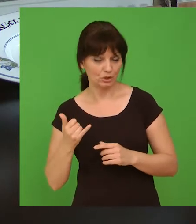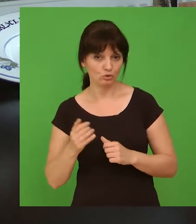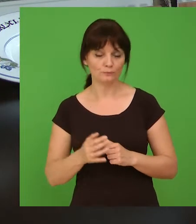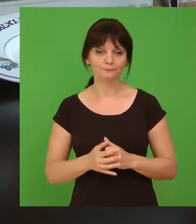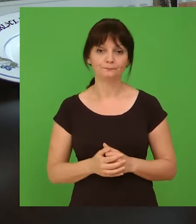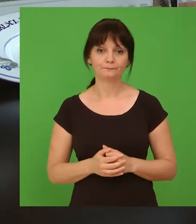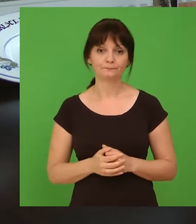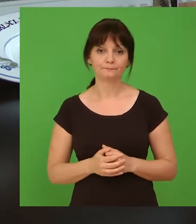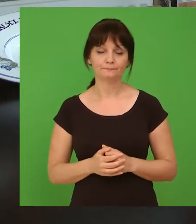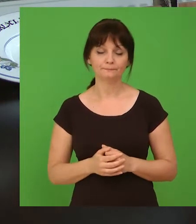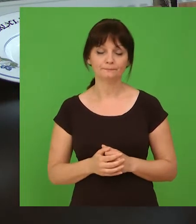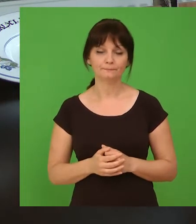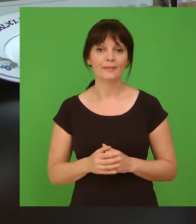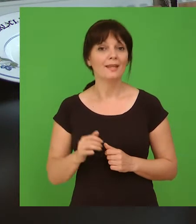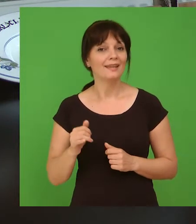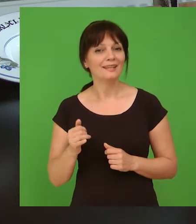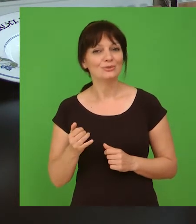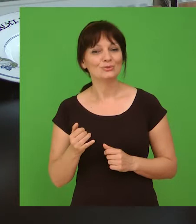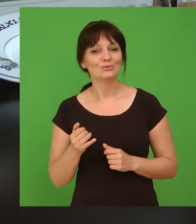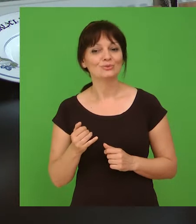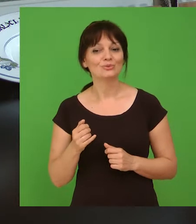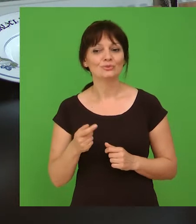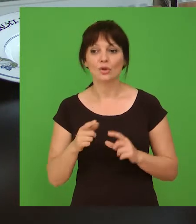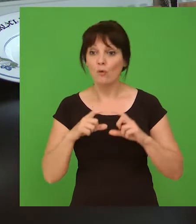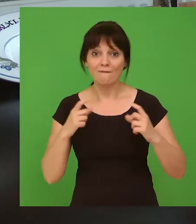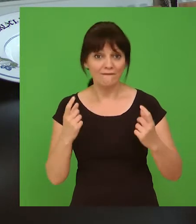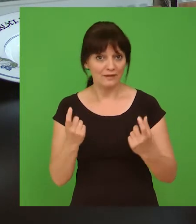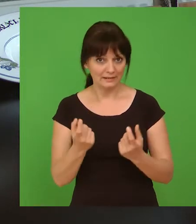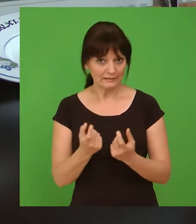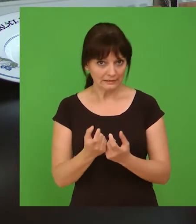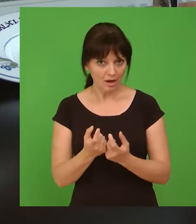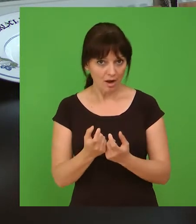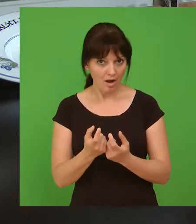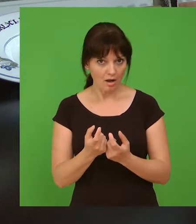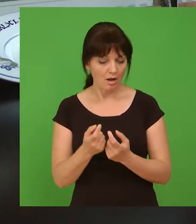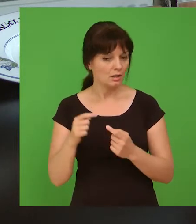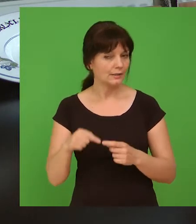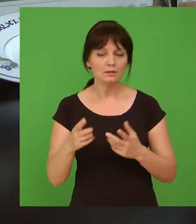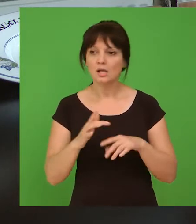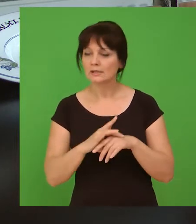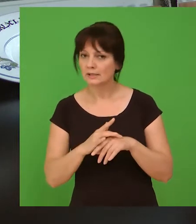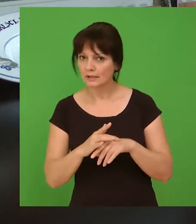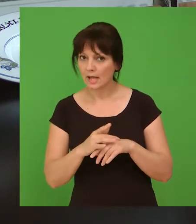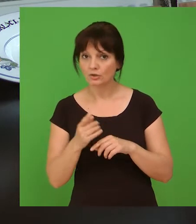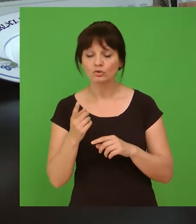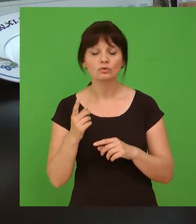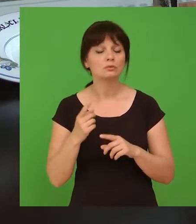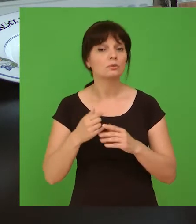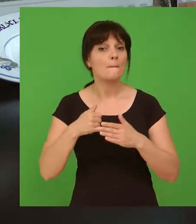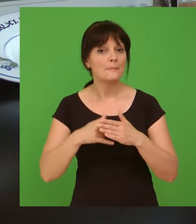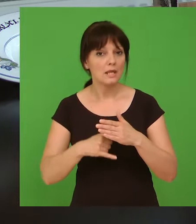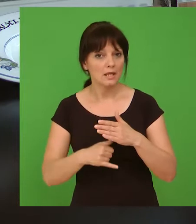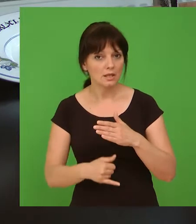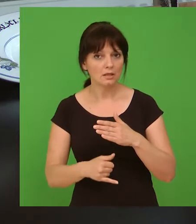meghívó személyünk is ő volt, és ez az egész konferencia így egy nagyon színes, és ugyanakkor egy nagyon mély, és